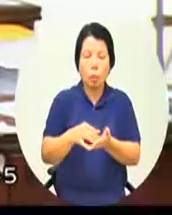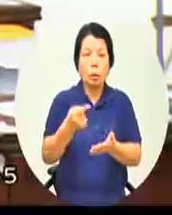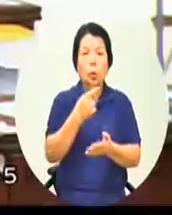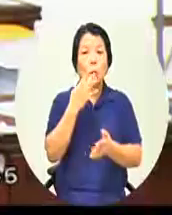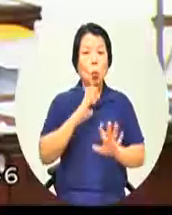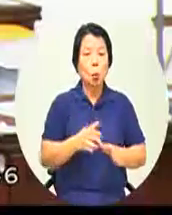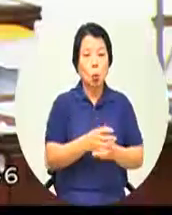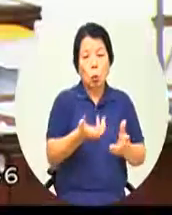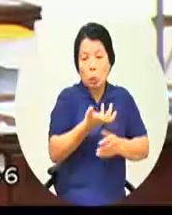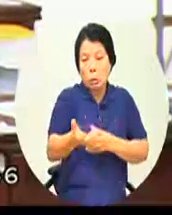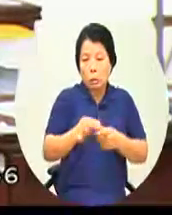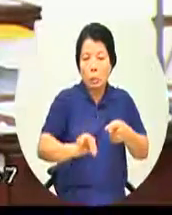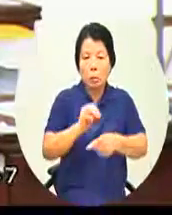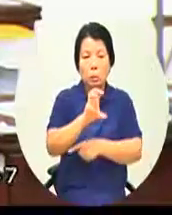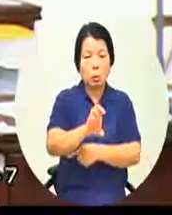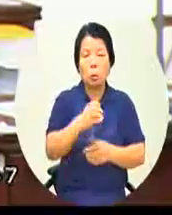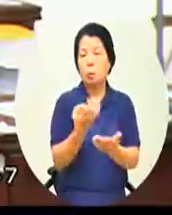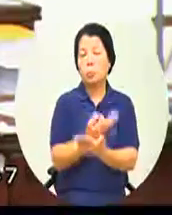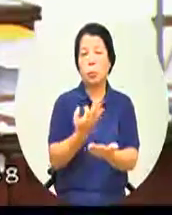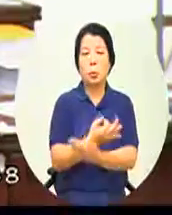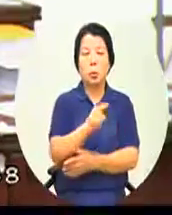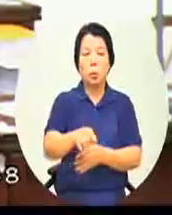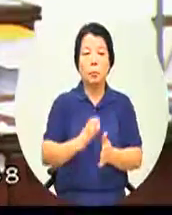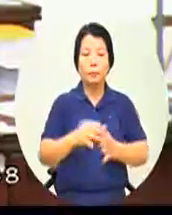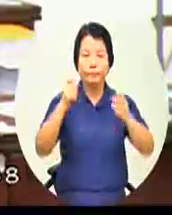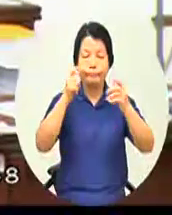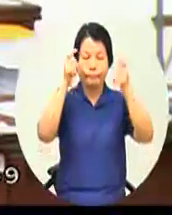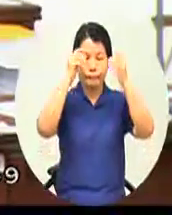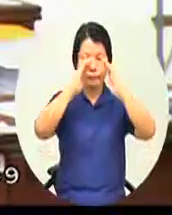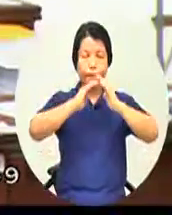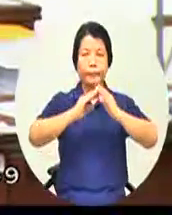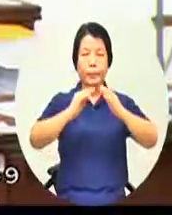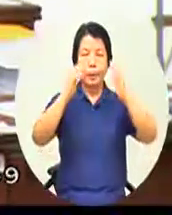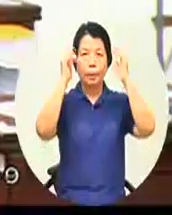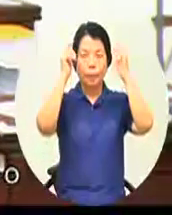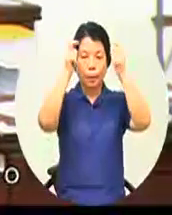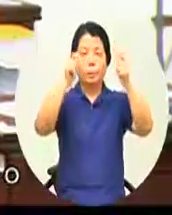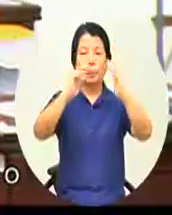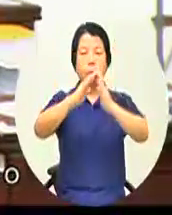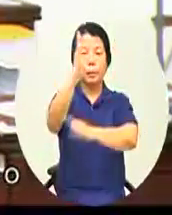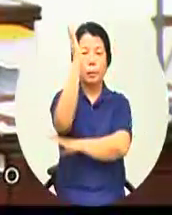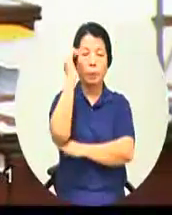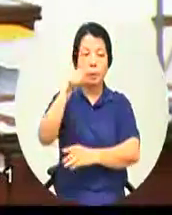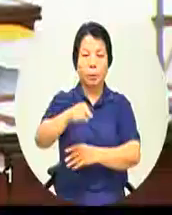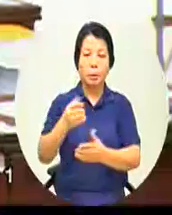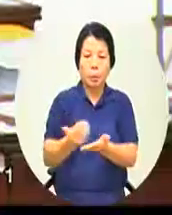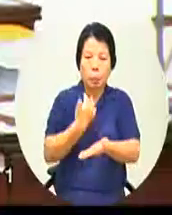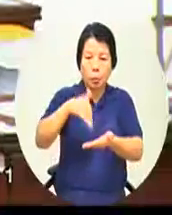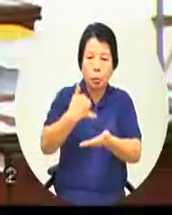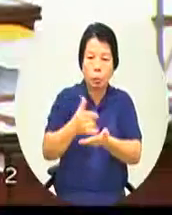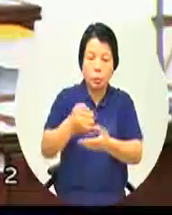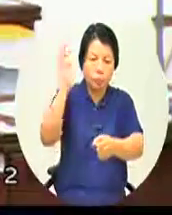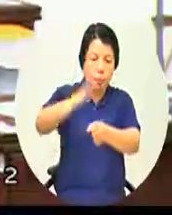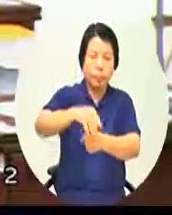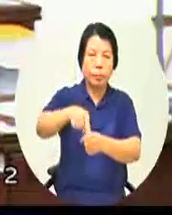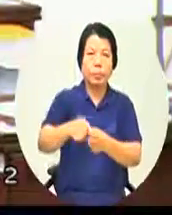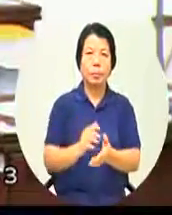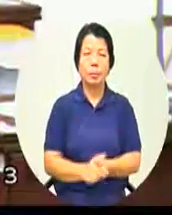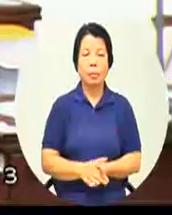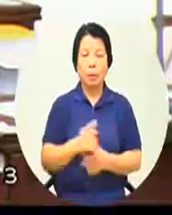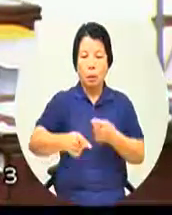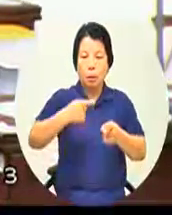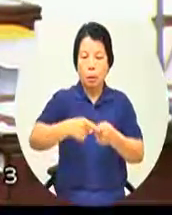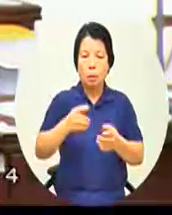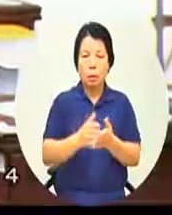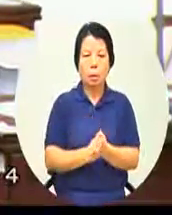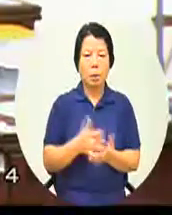对不对？无够这个缺口，对不对吼？是要用咱的市政的预算，对不对吼？还是另辟裁员，对不对？要来做，对不对吼？我希望这是应该是苏